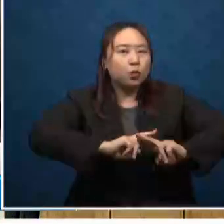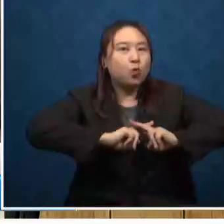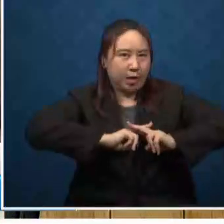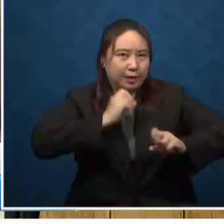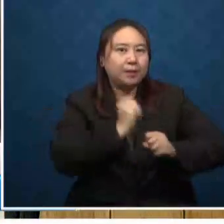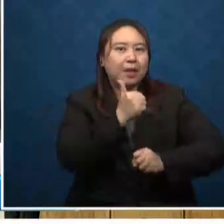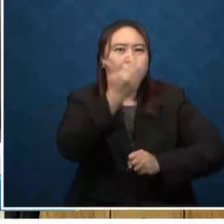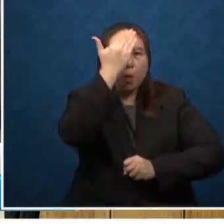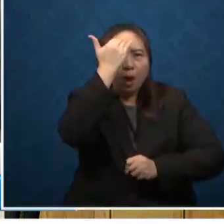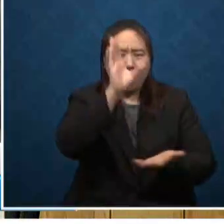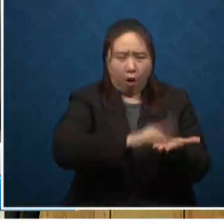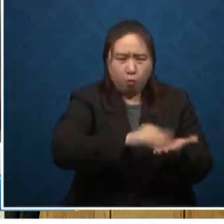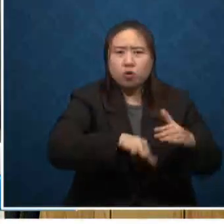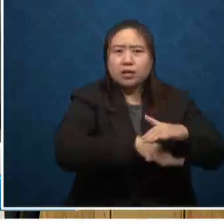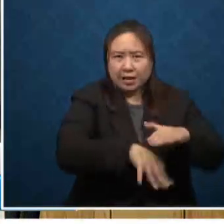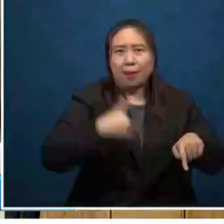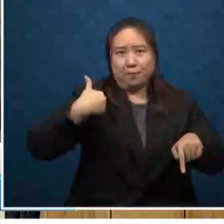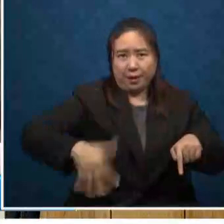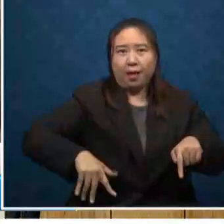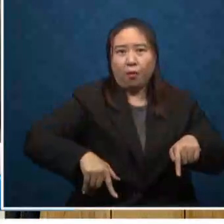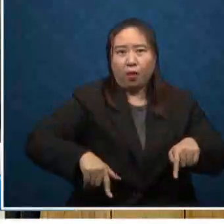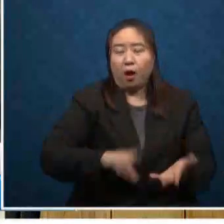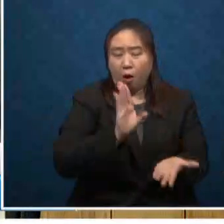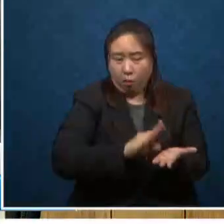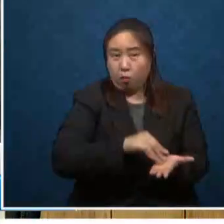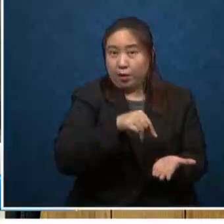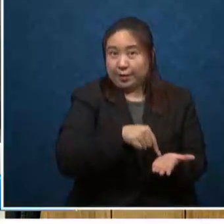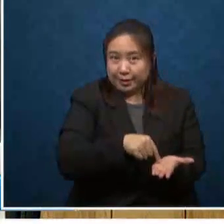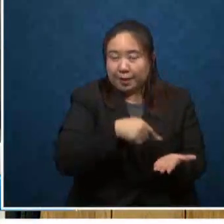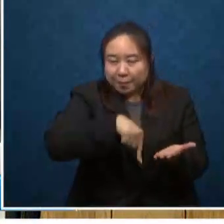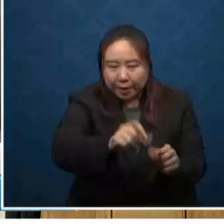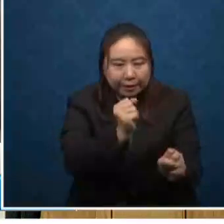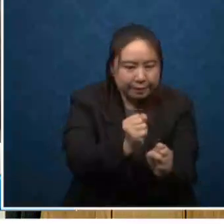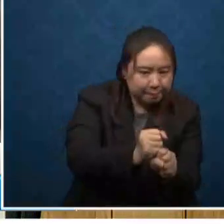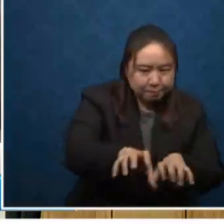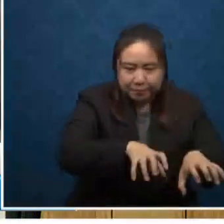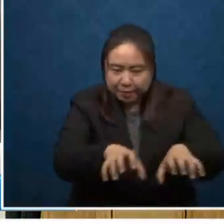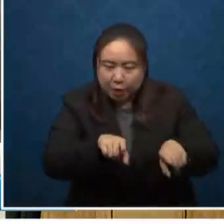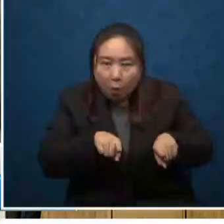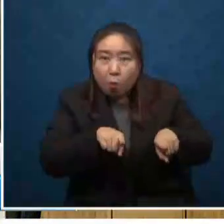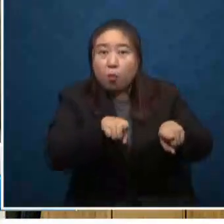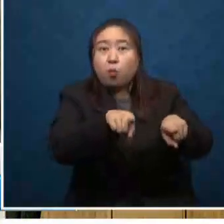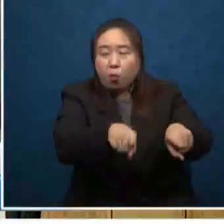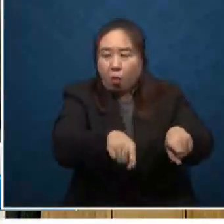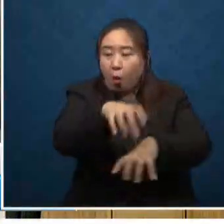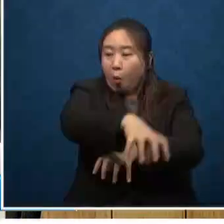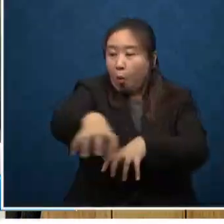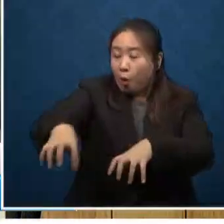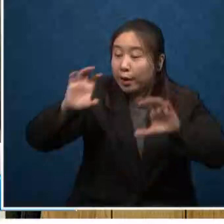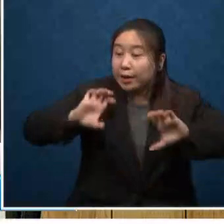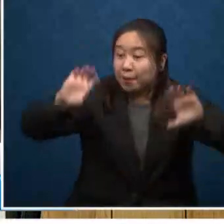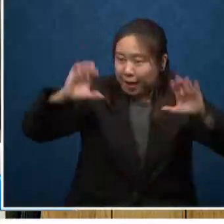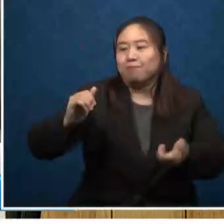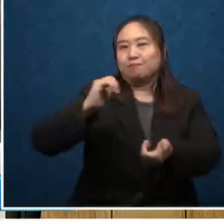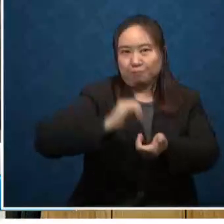ราะเขามีฐานข้อมูลแล้วเขาสามารถใช้ฐานข้อมูลนั้นเนี่ยไปดำเนินการคู่ขนานกับองค์กรที่เป็นองค์กรภาครัฐ